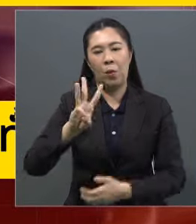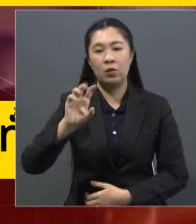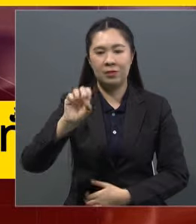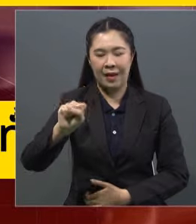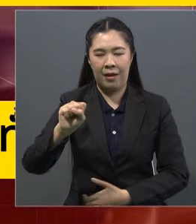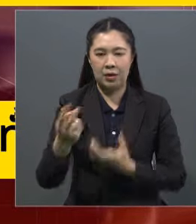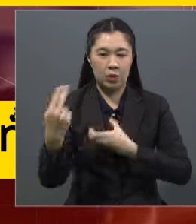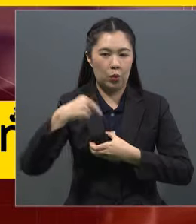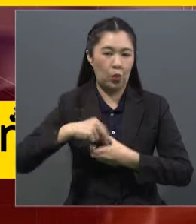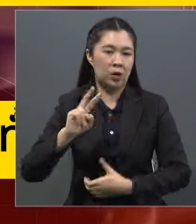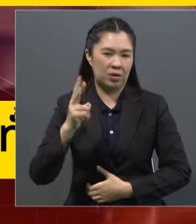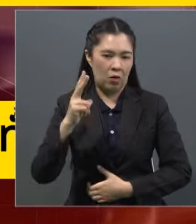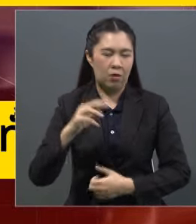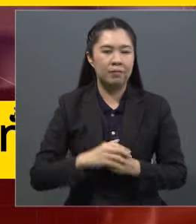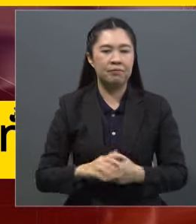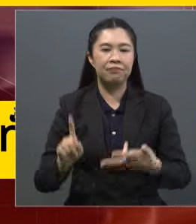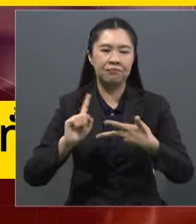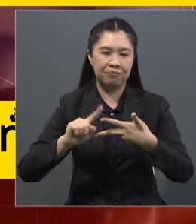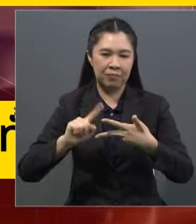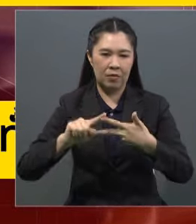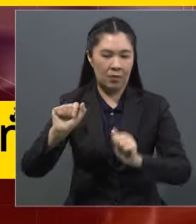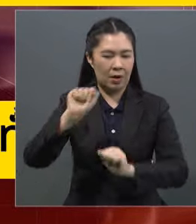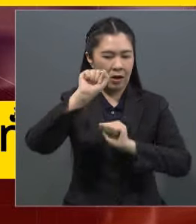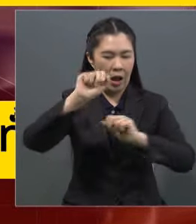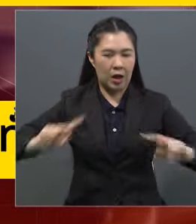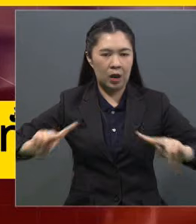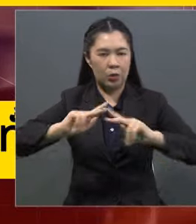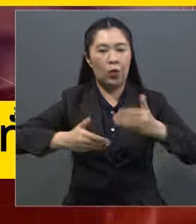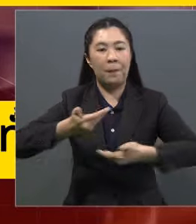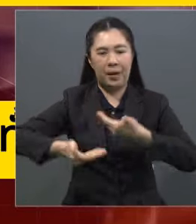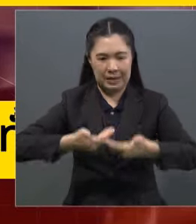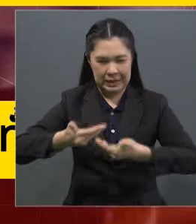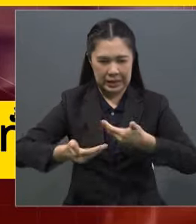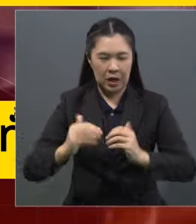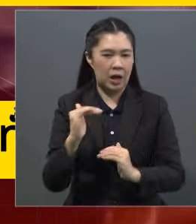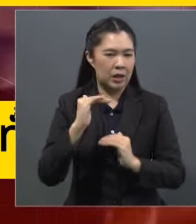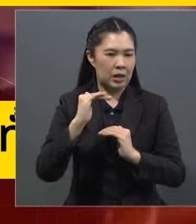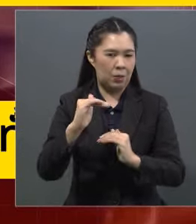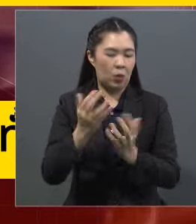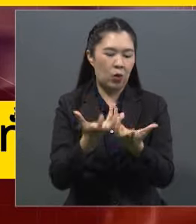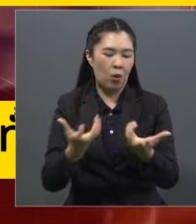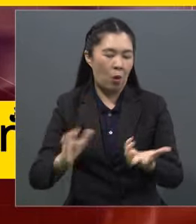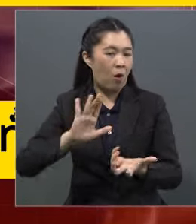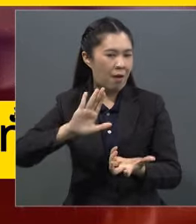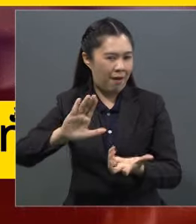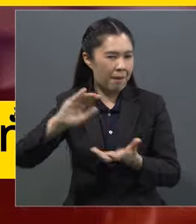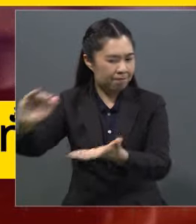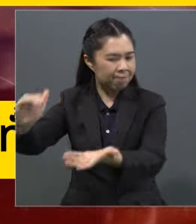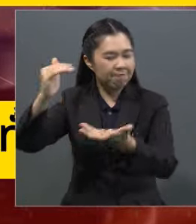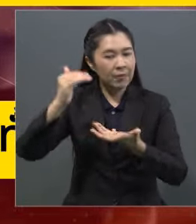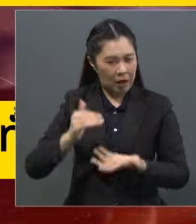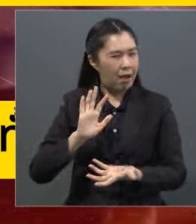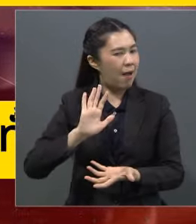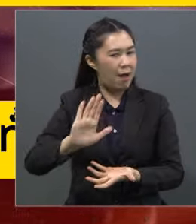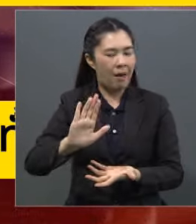าทหรือทั้งจำทั้งปรับความผิดตามประกาศกระทรวงพาณิชย์ครับกำหนดให้บุหรี่ไฟฟ้าเป็นสินค้าต้องห้ามนำเข้ามาในราชอาณาจักร